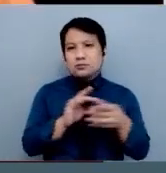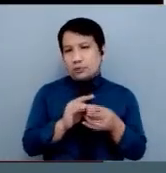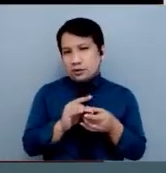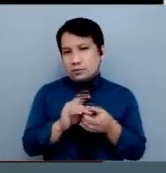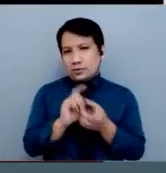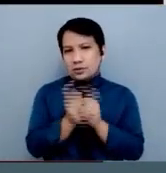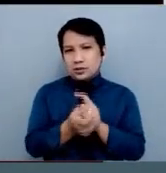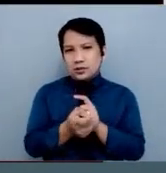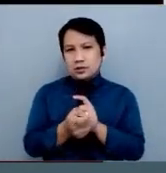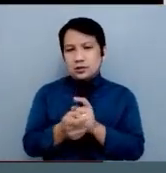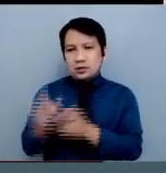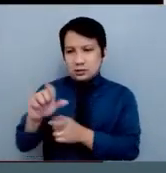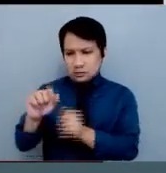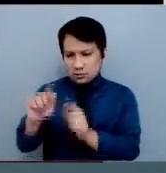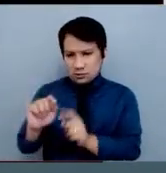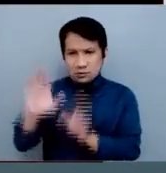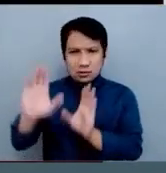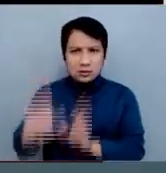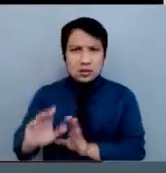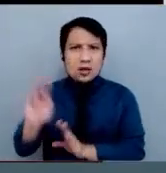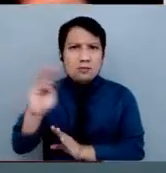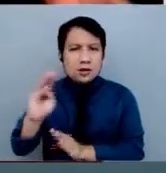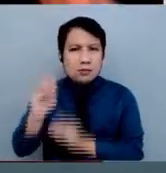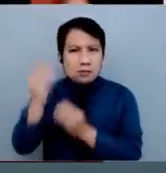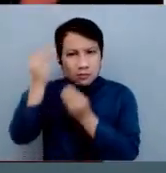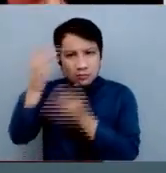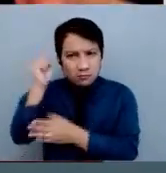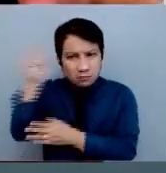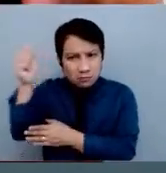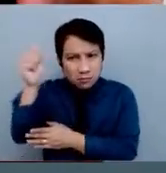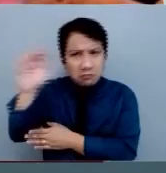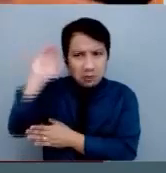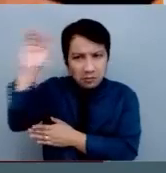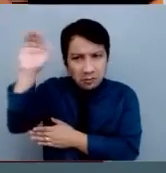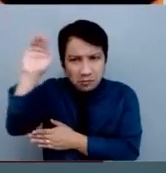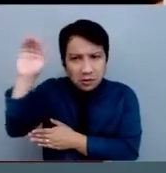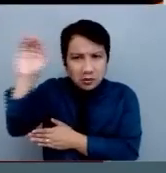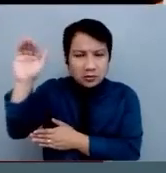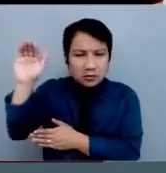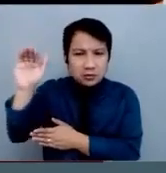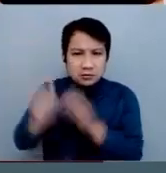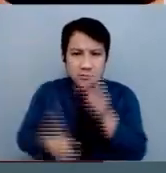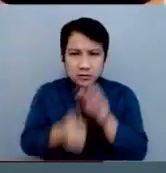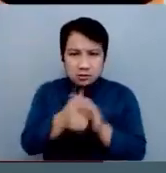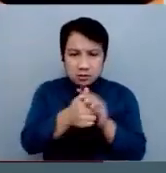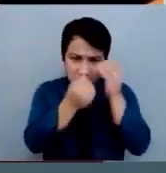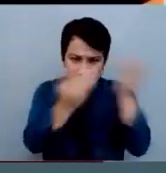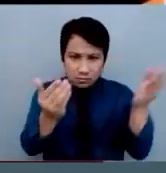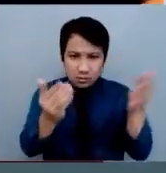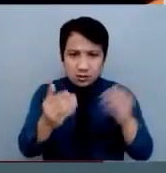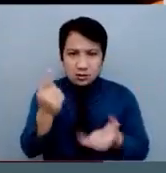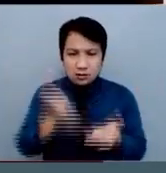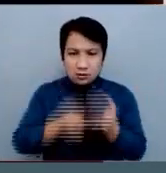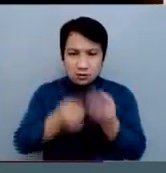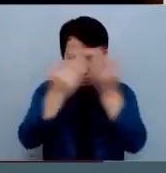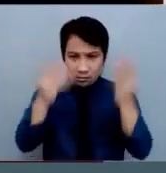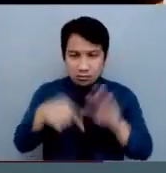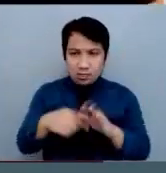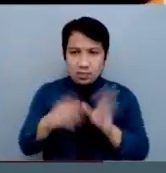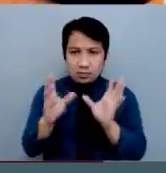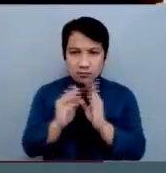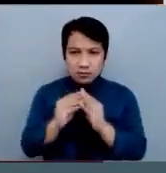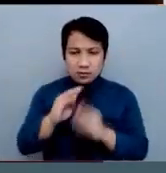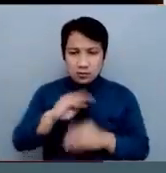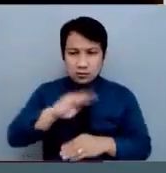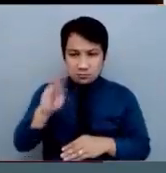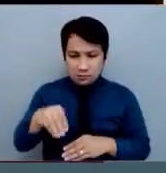Pero Saturday, Sunday hanggang Monday, pina-follow up ko sa kanya, sir, ilalabas na ng napag-usapan sa editorial meeting ng Manila